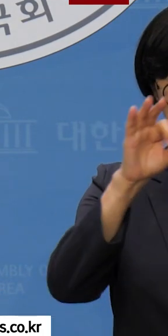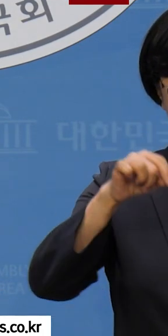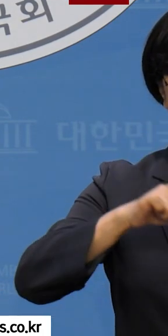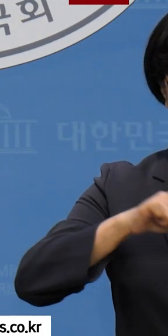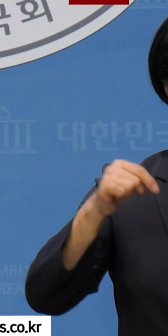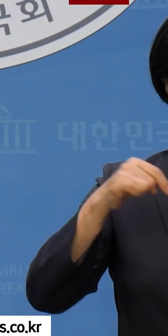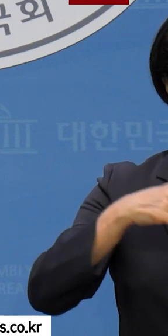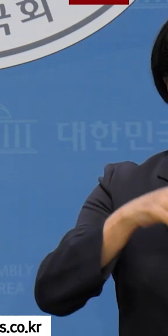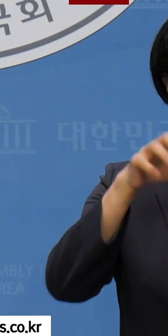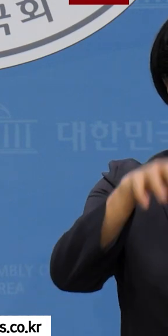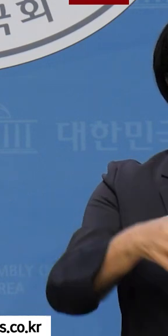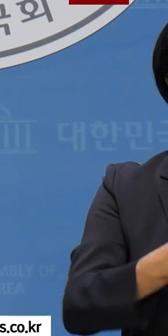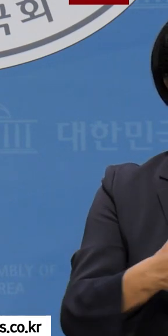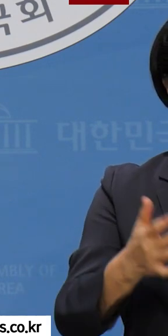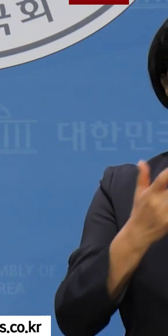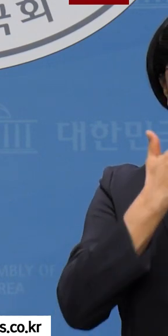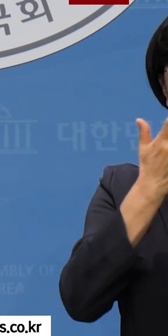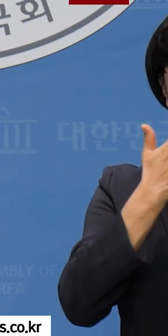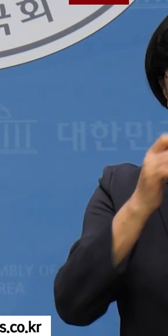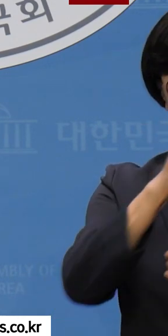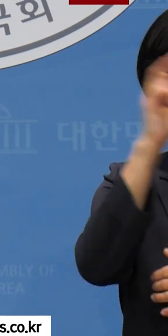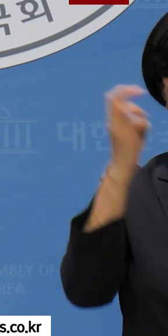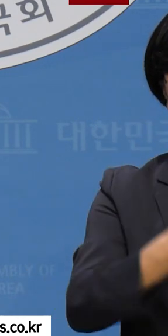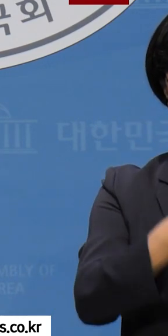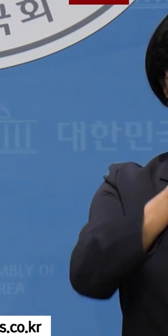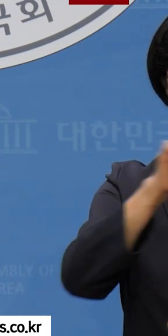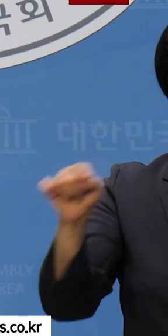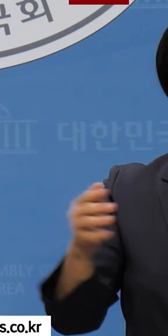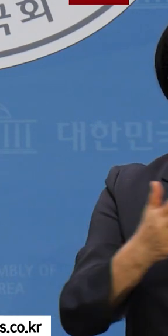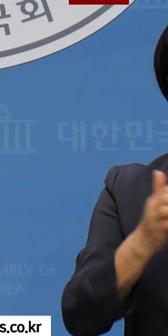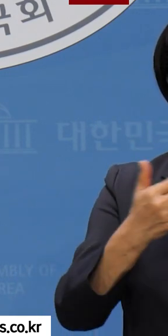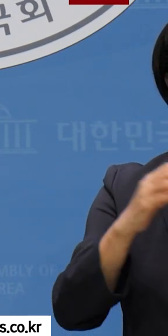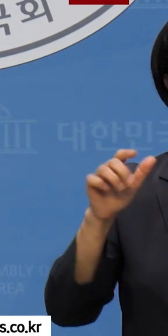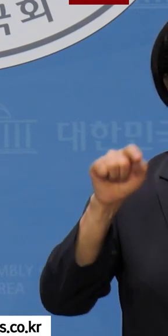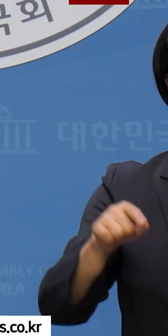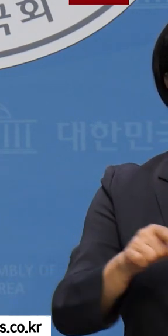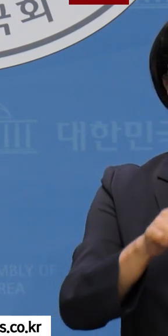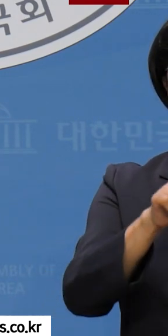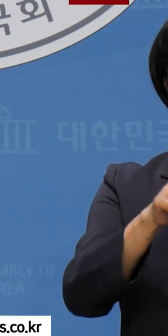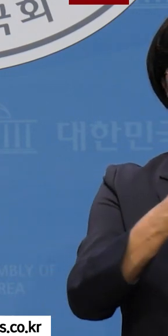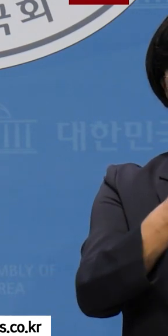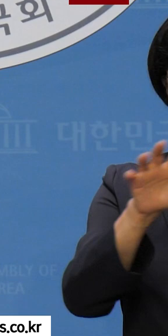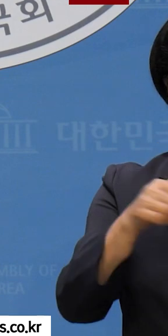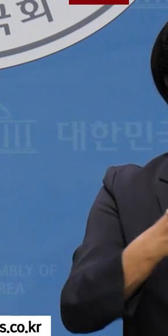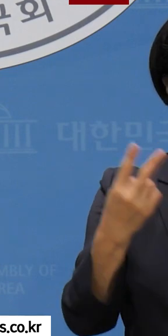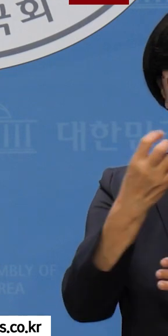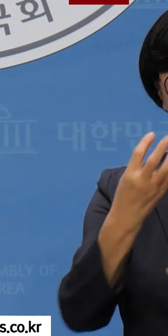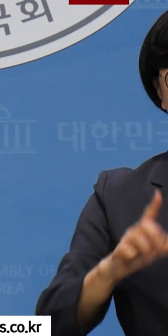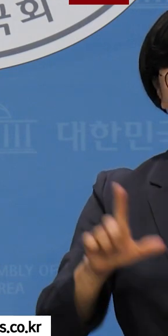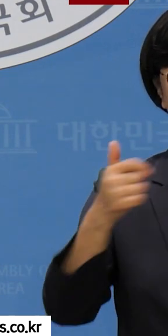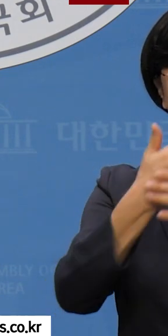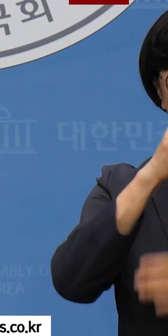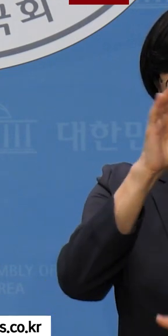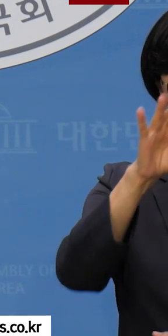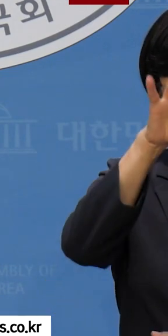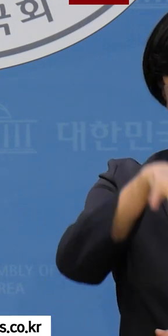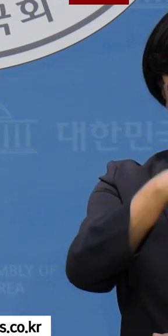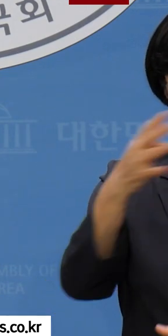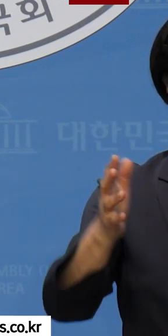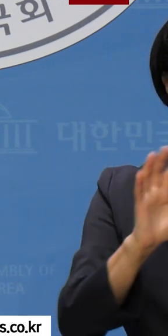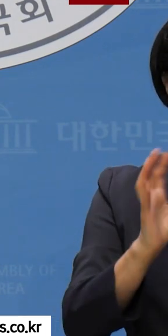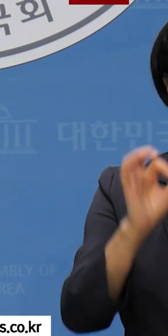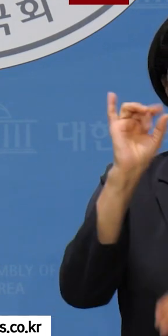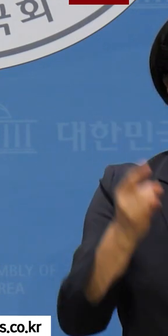예산정책처는 화요일 31일 오후 3시부터 의원회관 제1소회실에서 2024년도 예산안